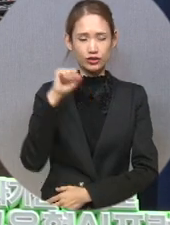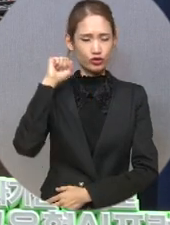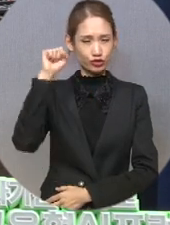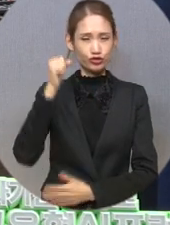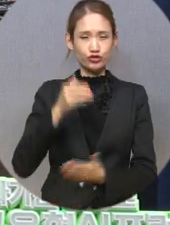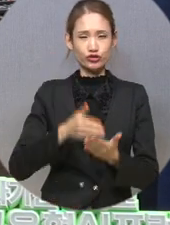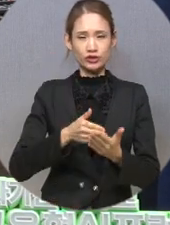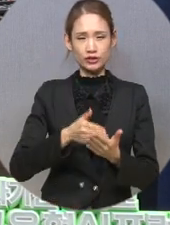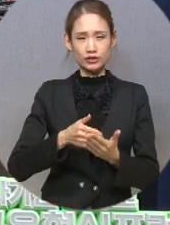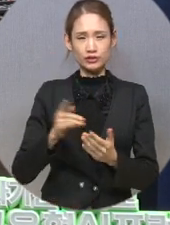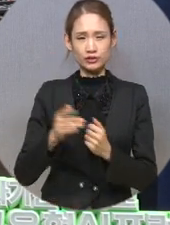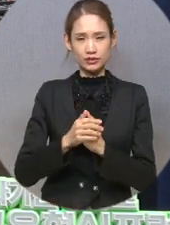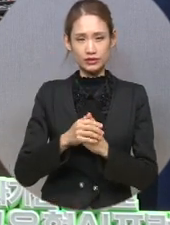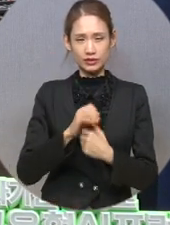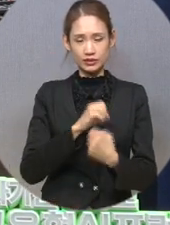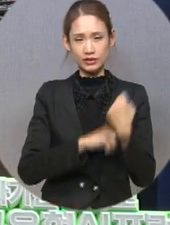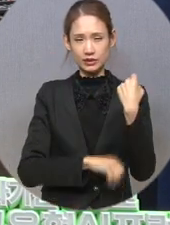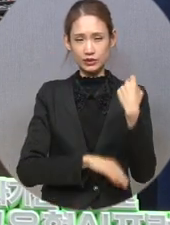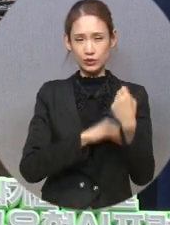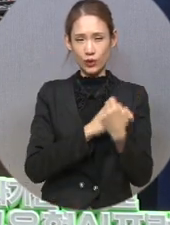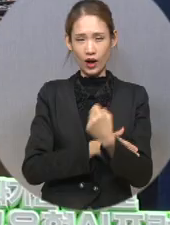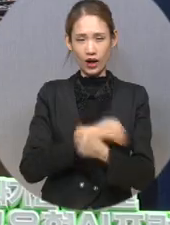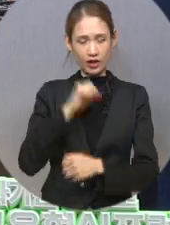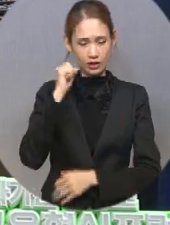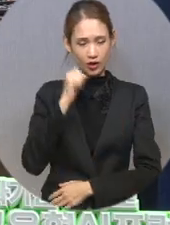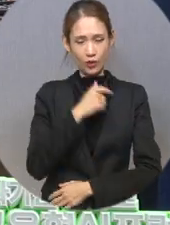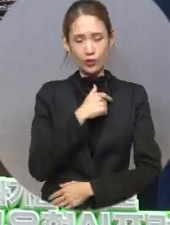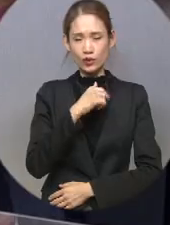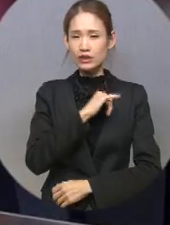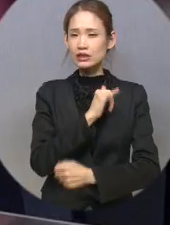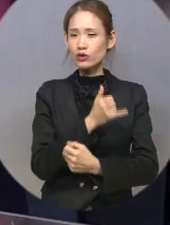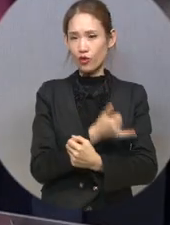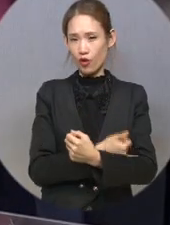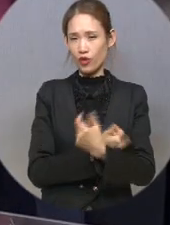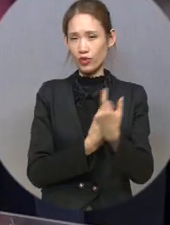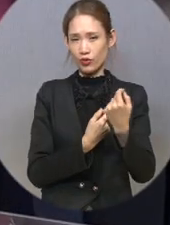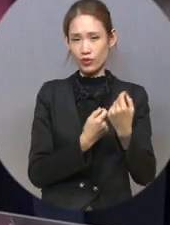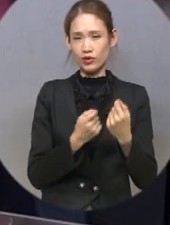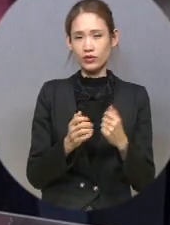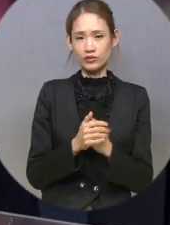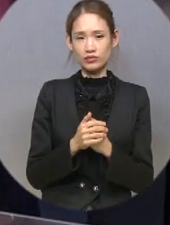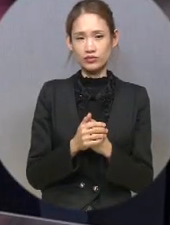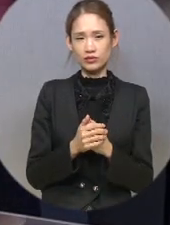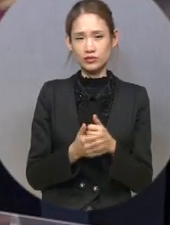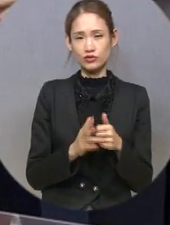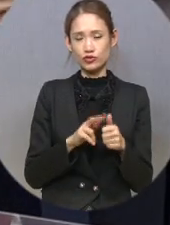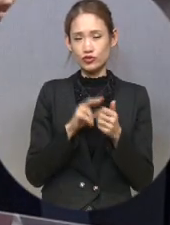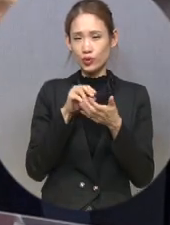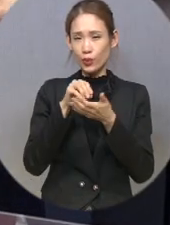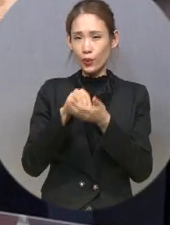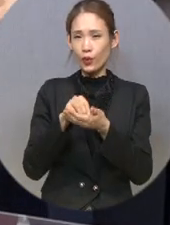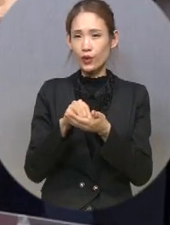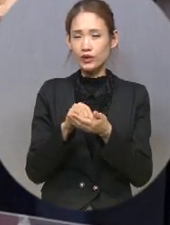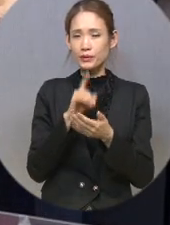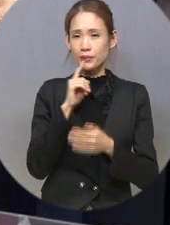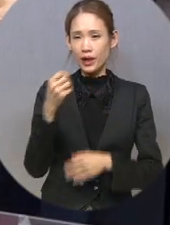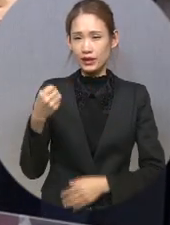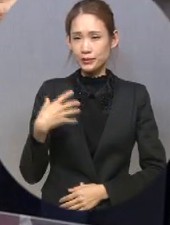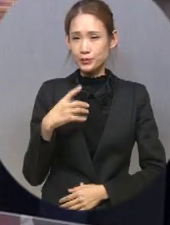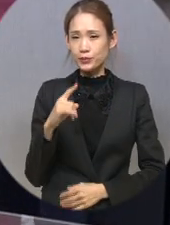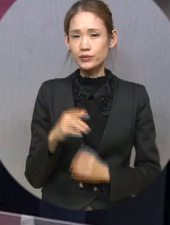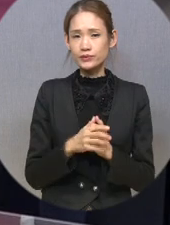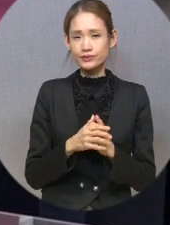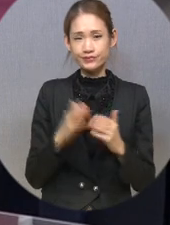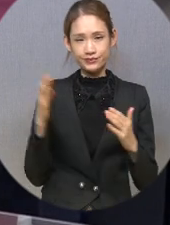기초학력이, 기초학력 보장이 인권 보장이다. 이런 주장을 하고 있는 겁니다. 아, 그럼 고부님 말씀은